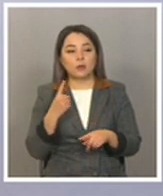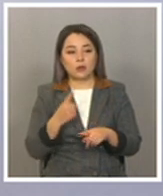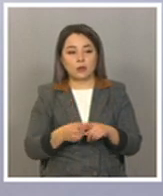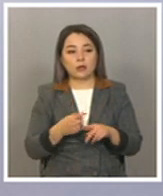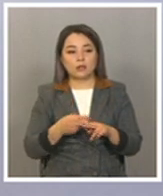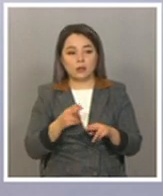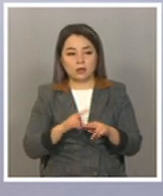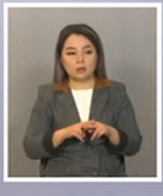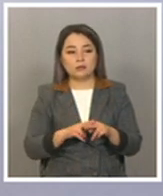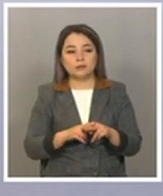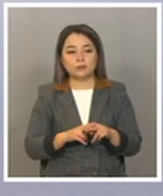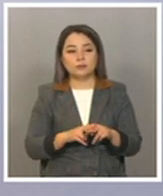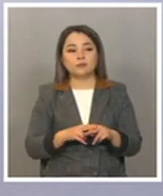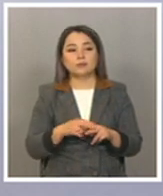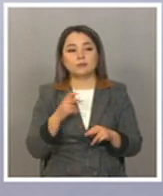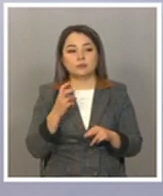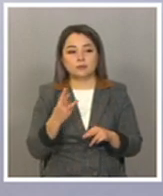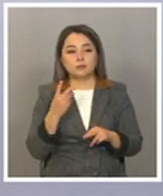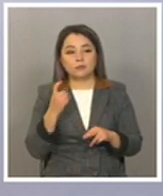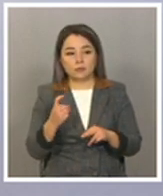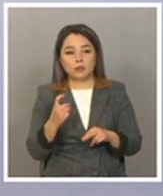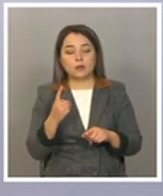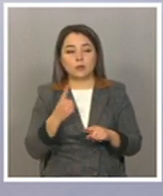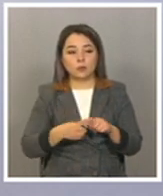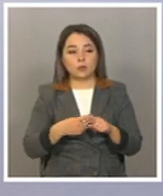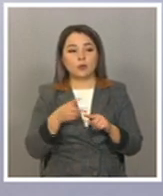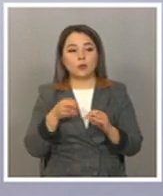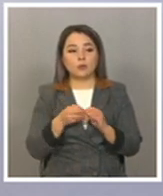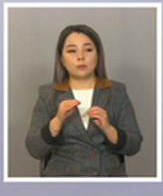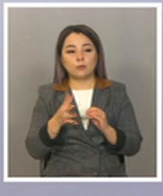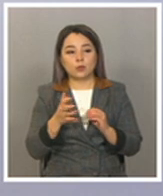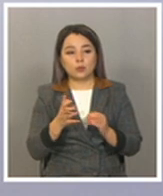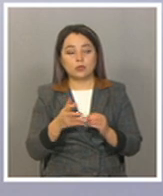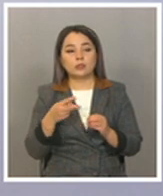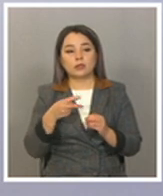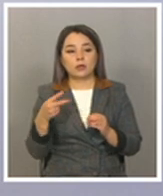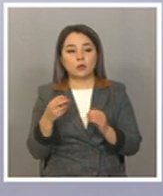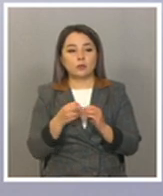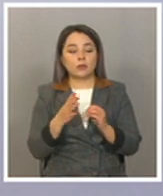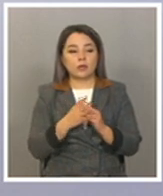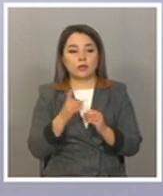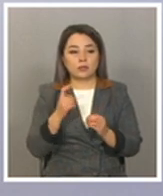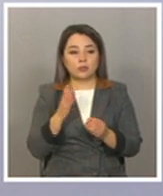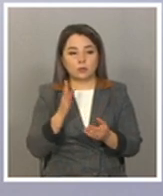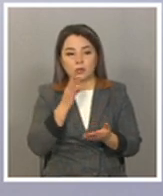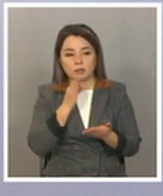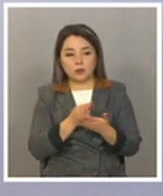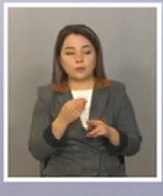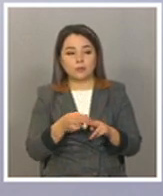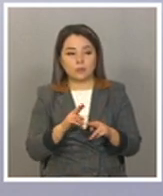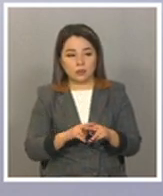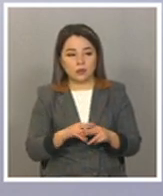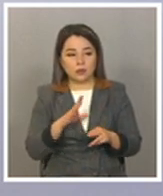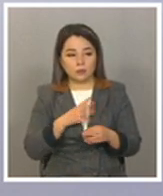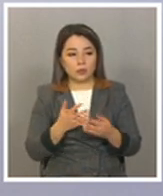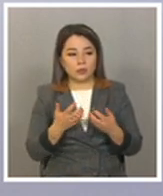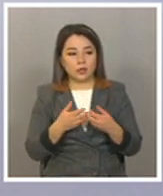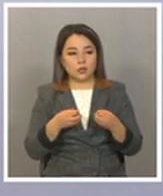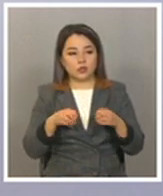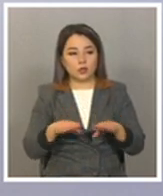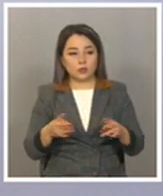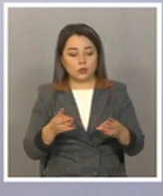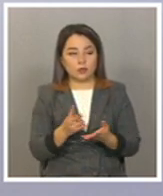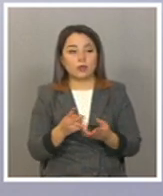қосу 10500 тең 15x болады. Әрі қарай бұл қарапайым сызықтық теңдеуді шешу үшін біз белгісіздерді бір